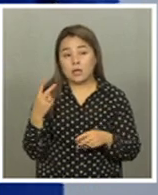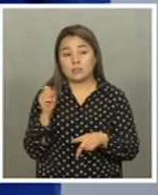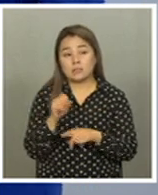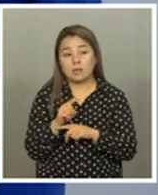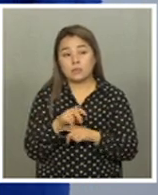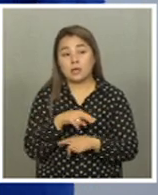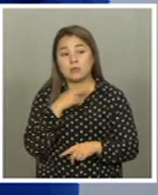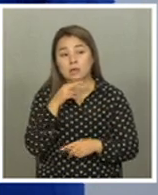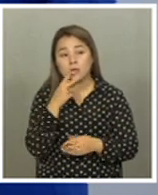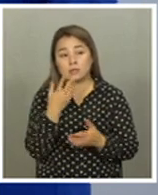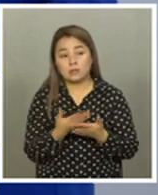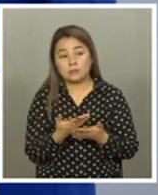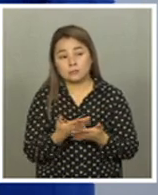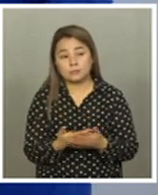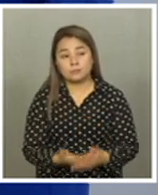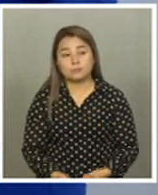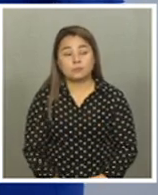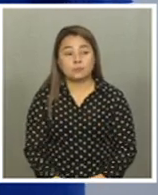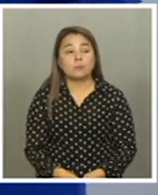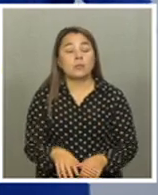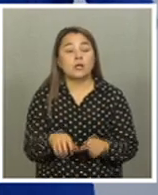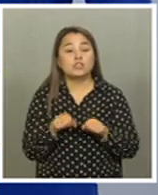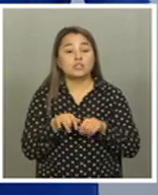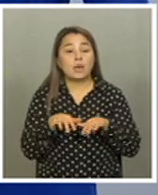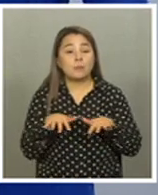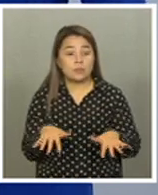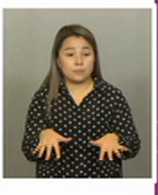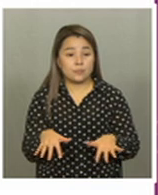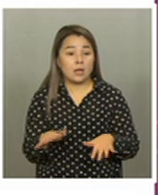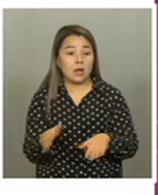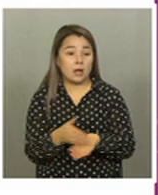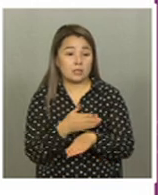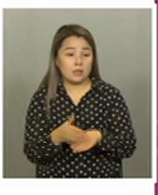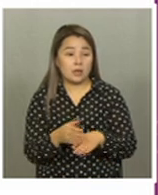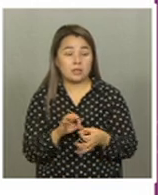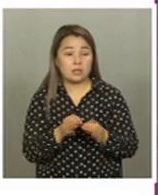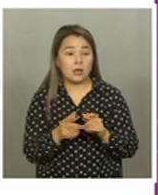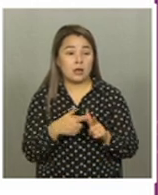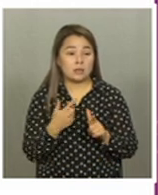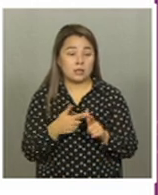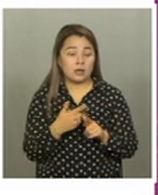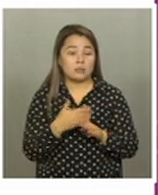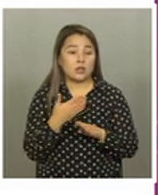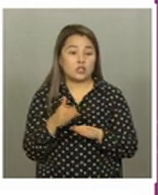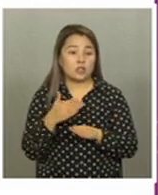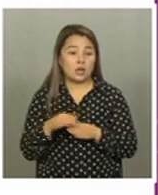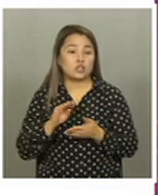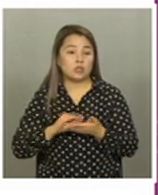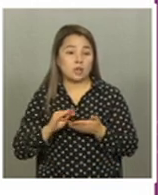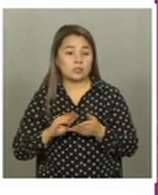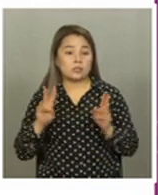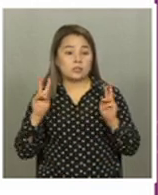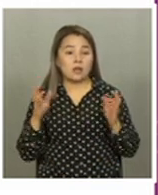аударыңыздар. Тамыр аймақтарын ажыратып, атауларын жазыңыз.